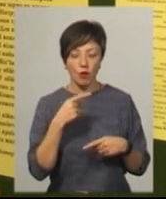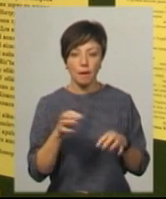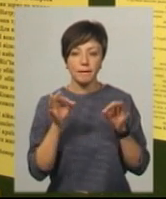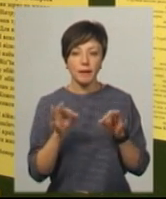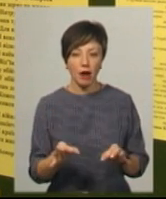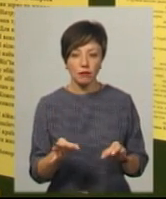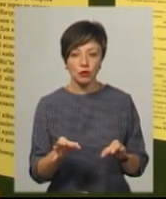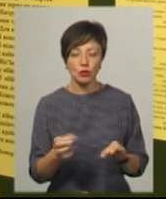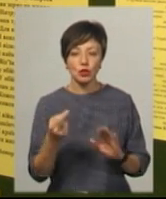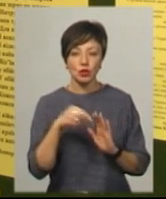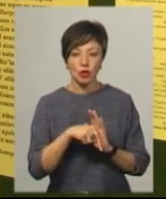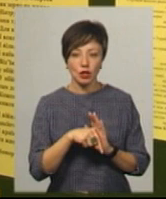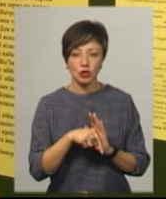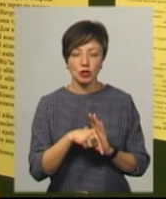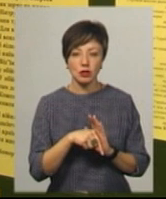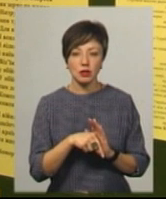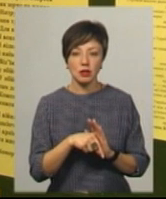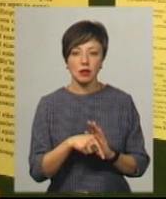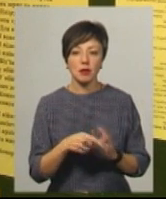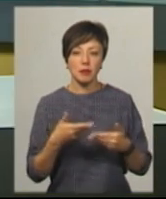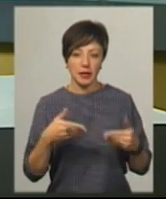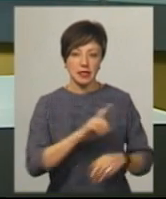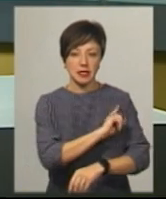правду, значить ми сильними.